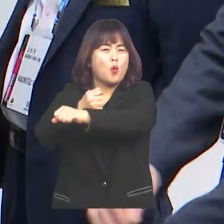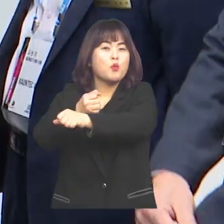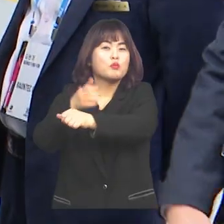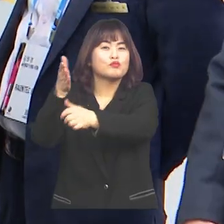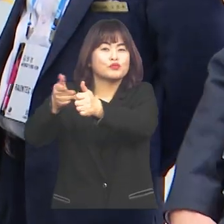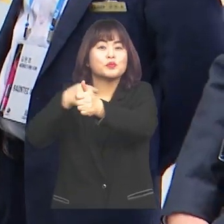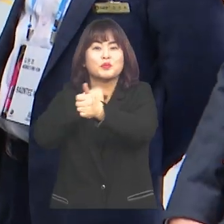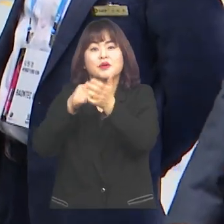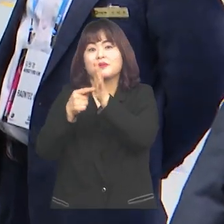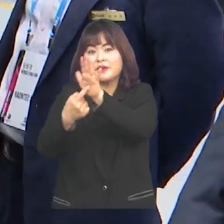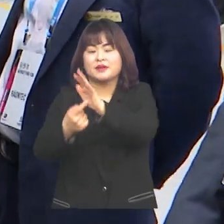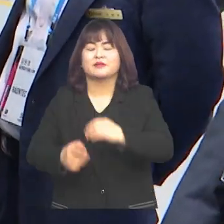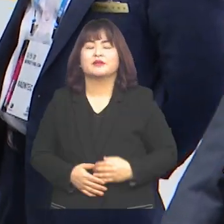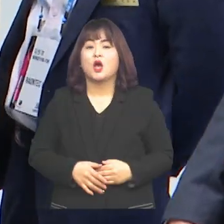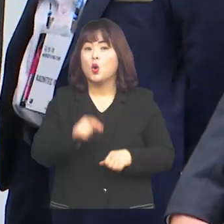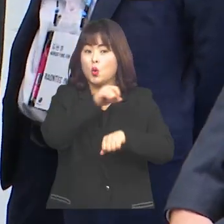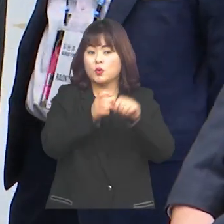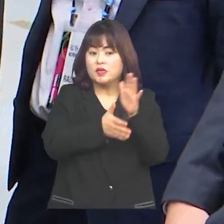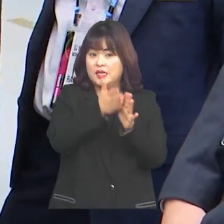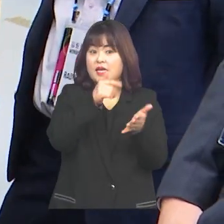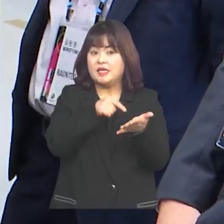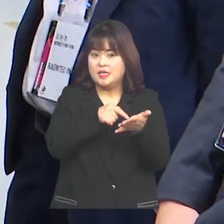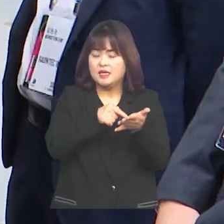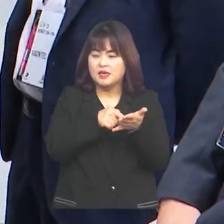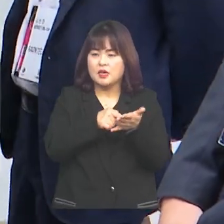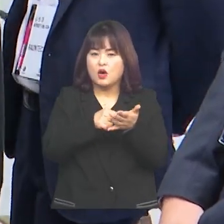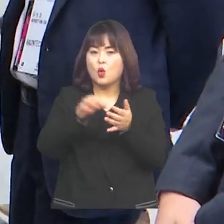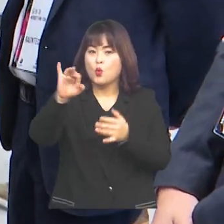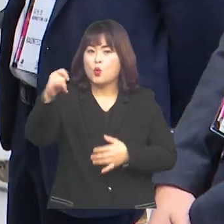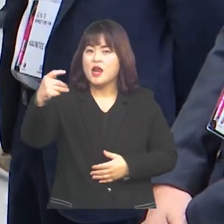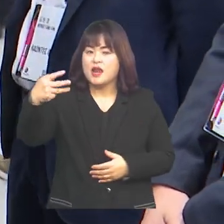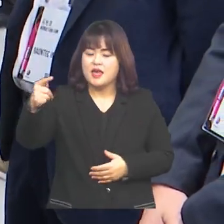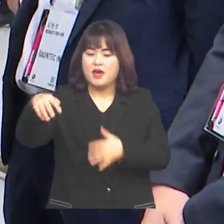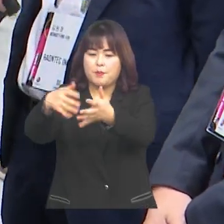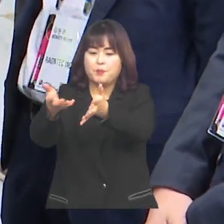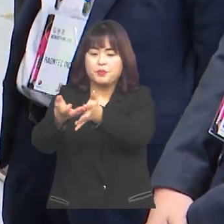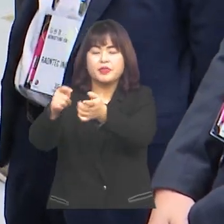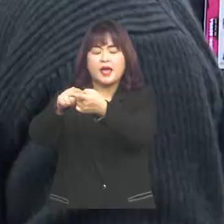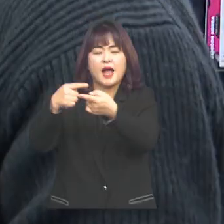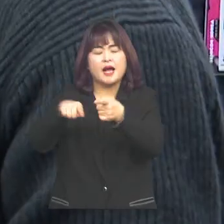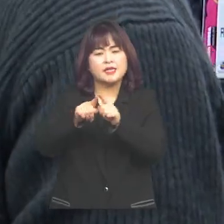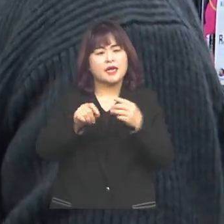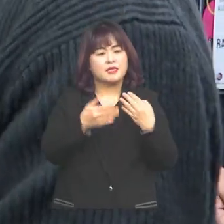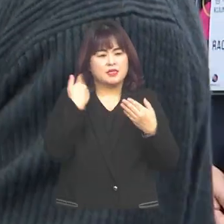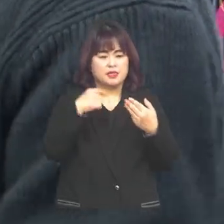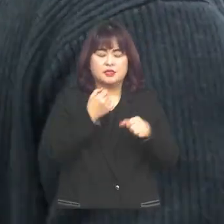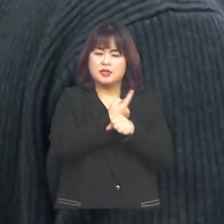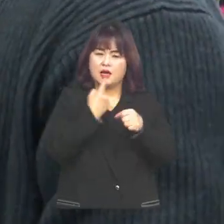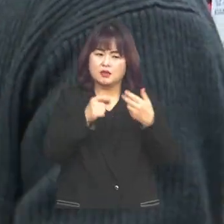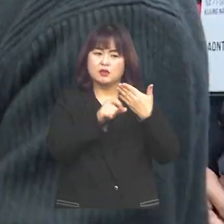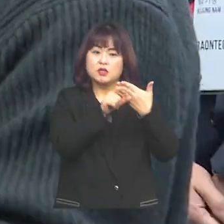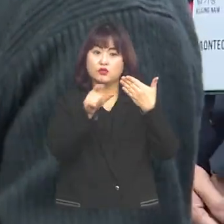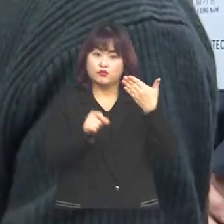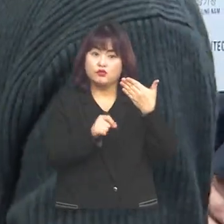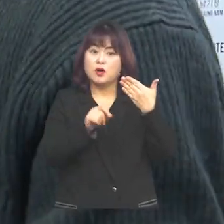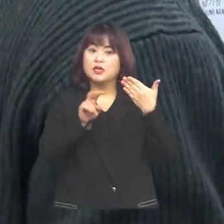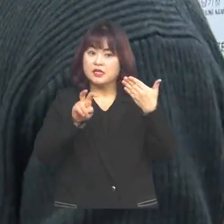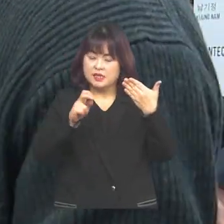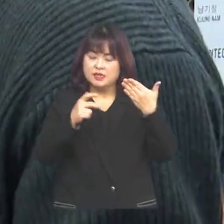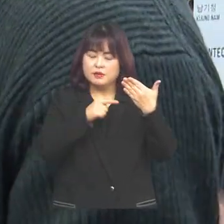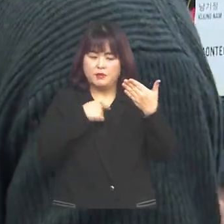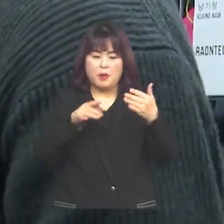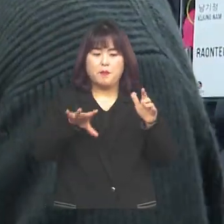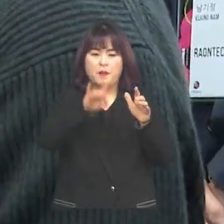해주기 바란다고 말했습니다. 용인특례시와 미국 윌리엄슨 카운티는 지난해 9월 28일 용인에서 올해